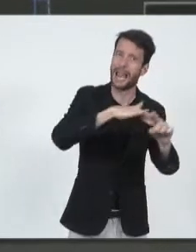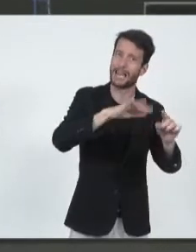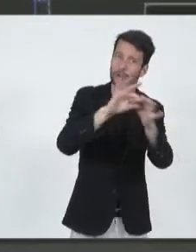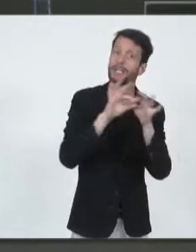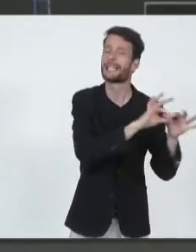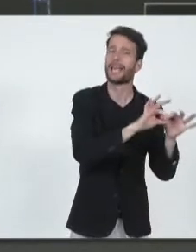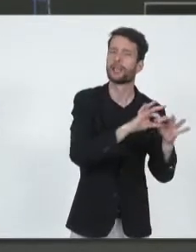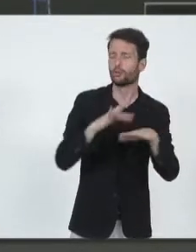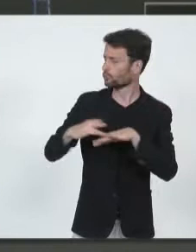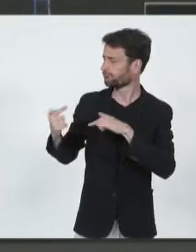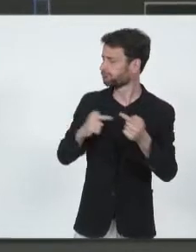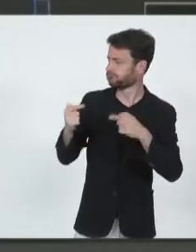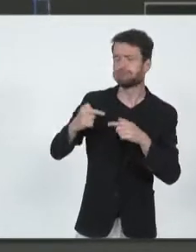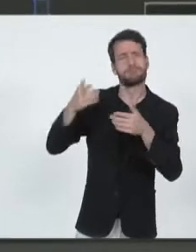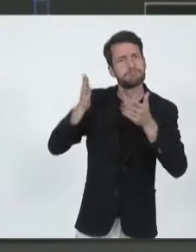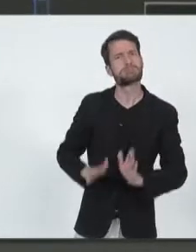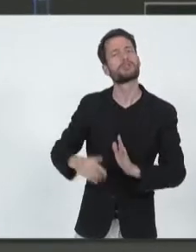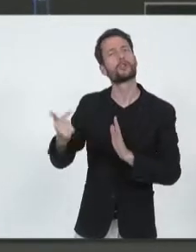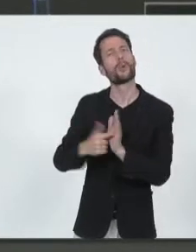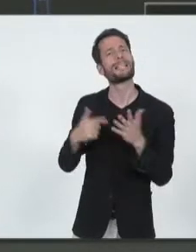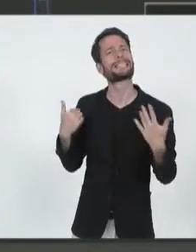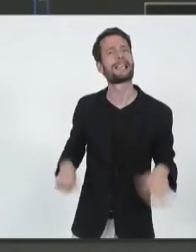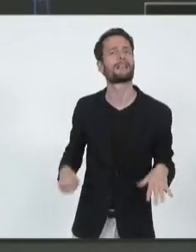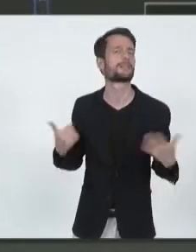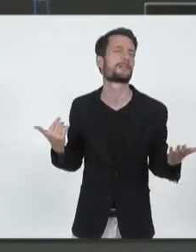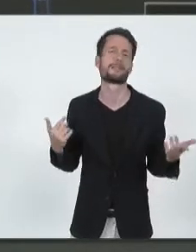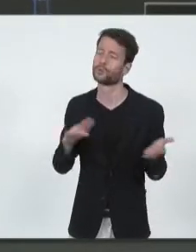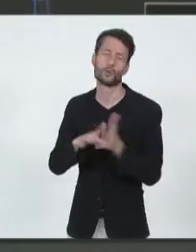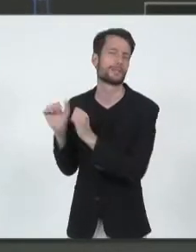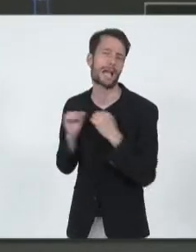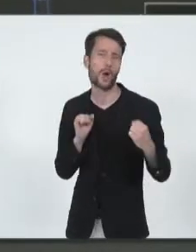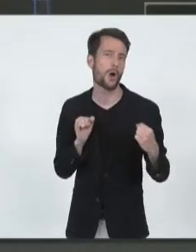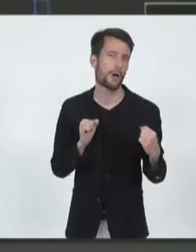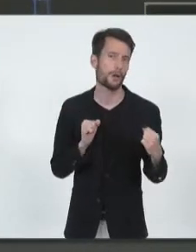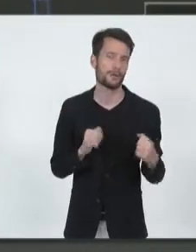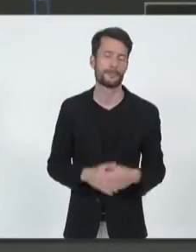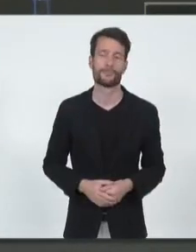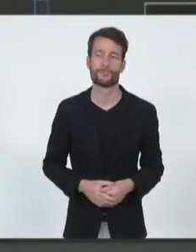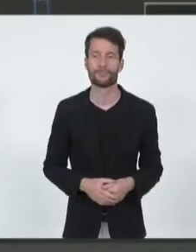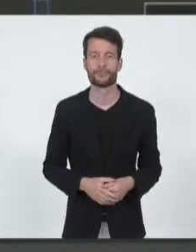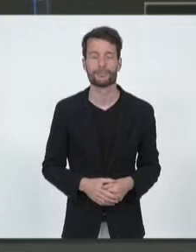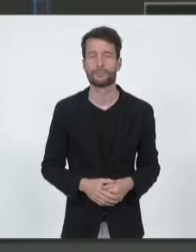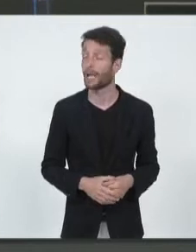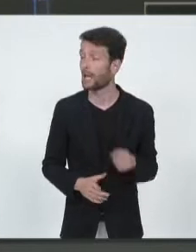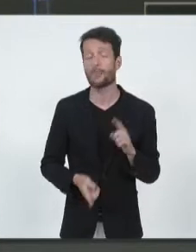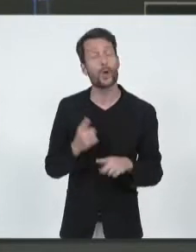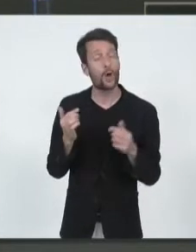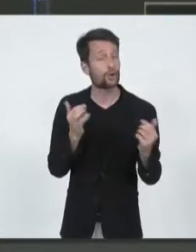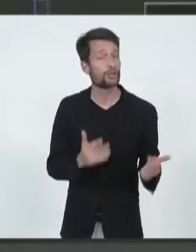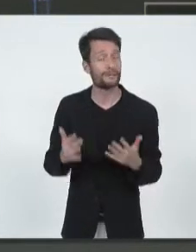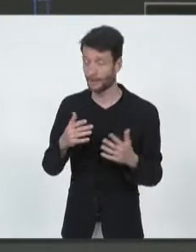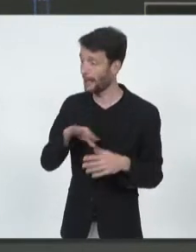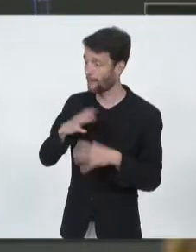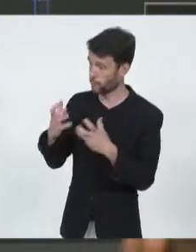à l'époque en 2016 à l'unanimité de notre conseil métropolitain. Et que donc, c'est important de parler de chiffres, puisque c'est ce à quoi vous